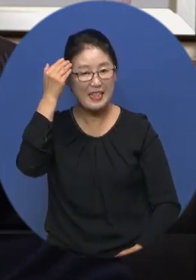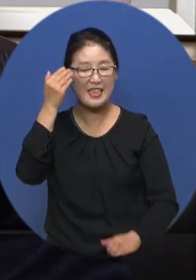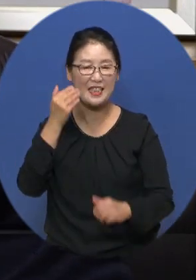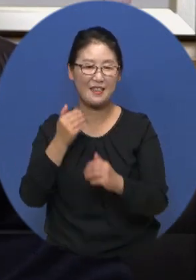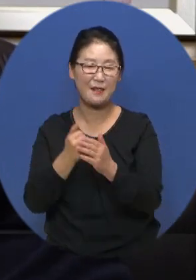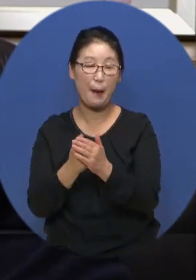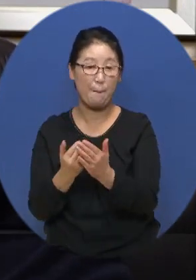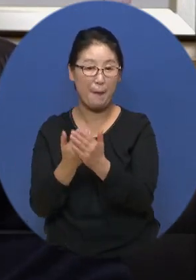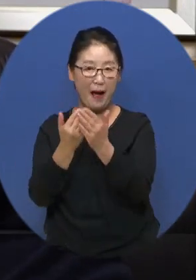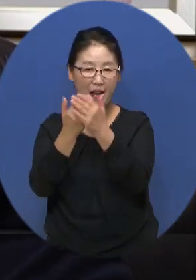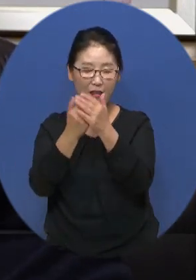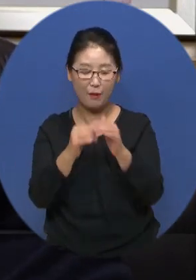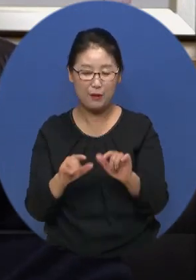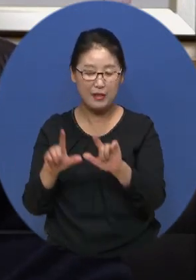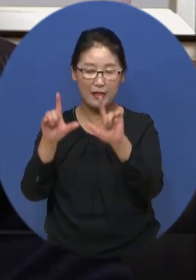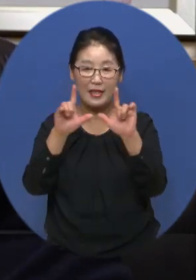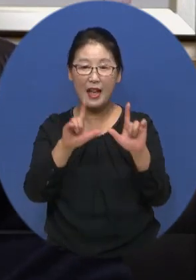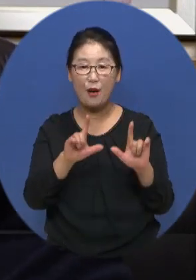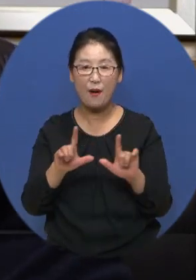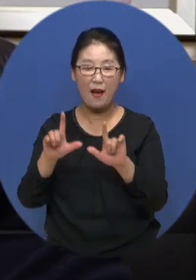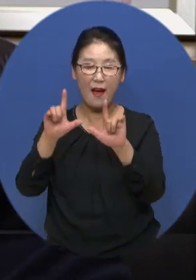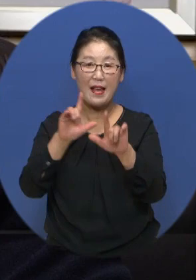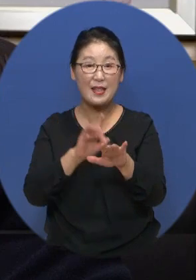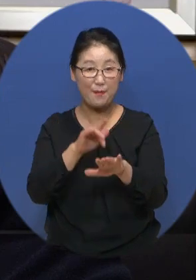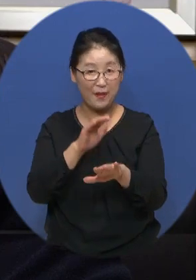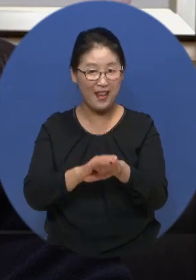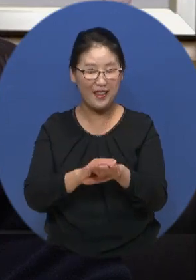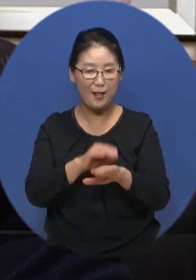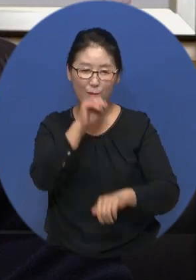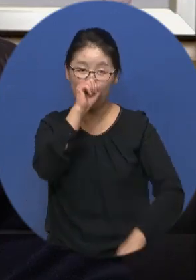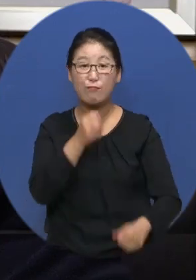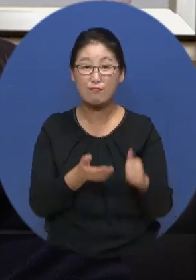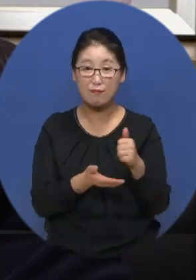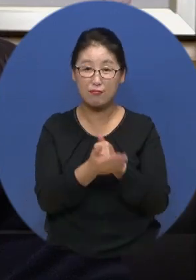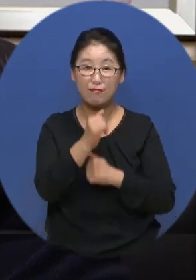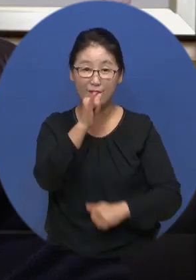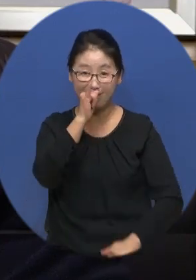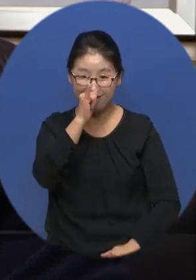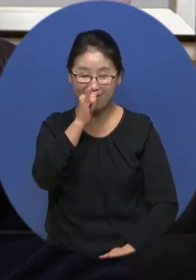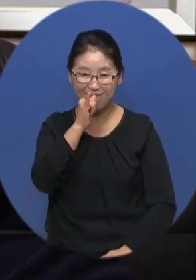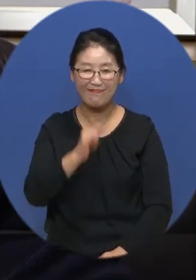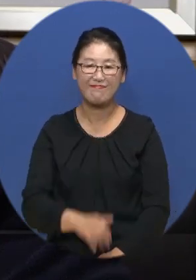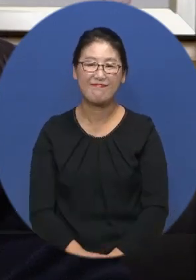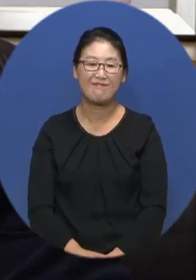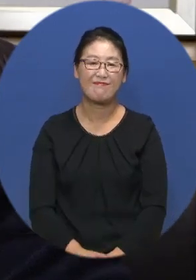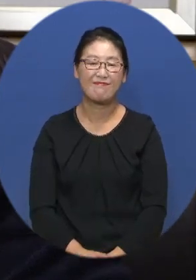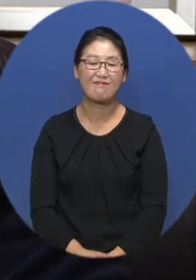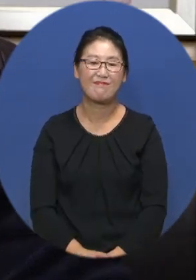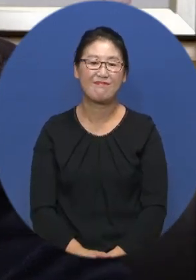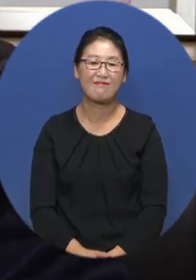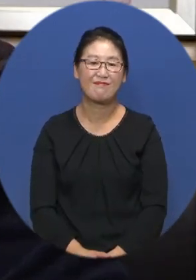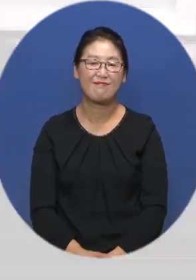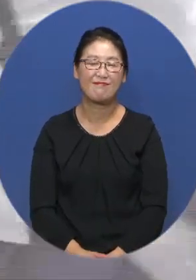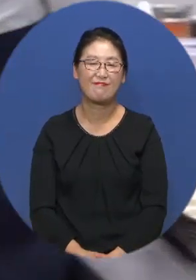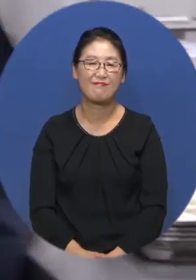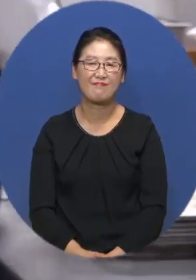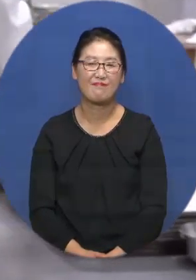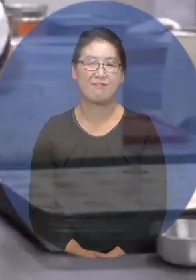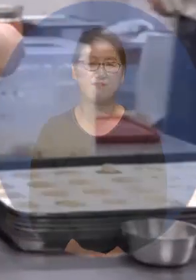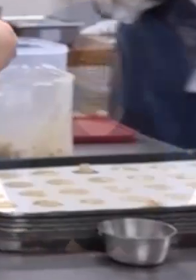개선이나 이런 부분에 또 많은 도움이 되고 있습니다. 그래서 저희들 그렇게 실시를 하고 있어요.